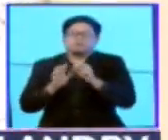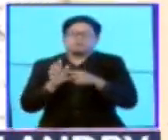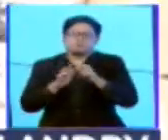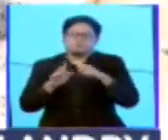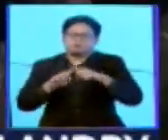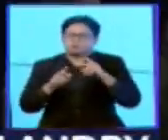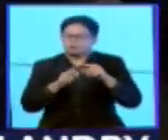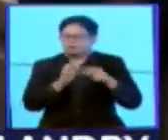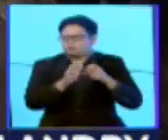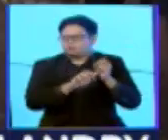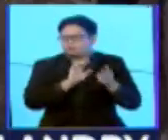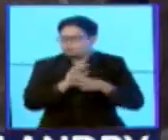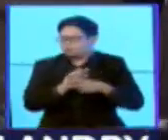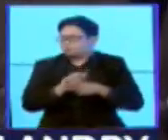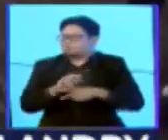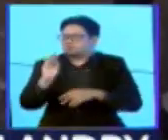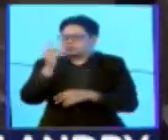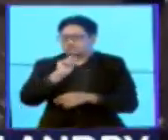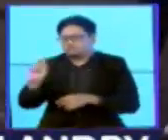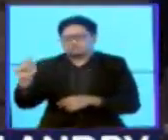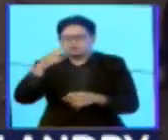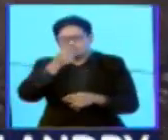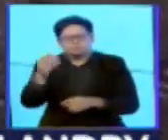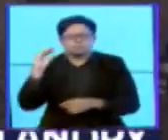pagi. Hingga kini kasus kematian